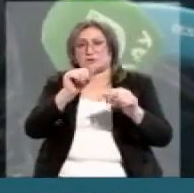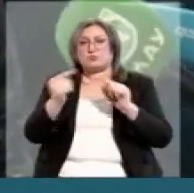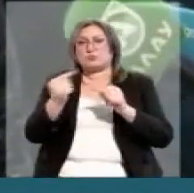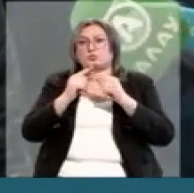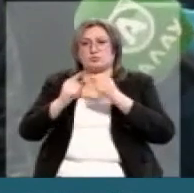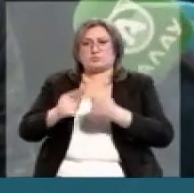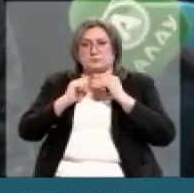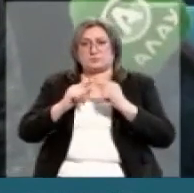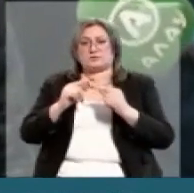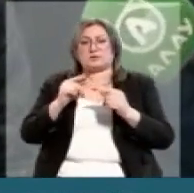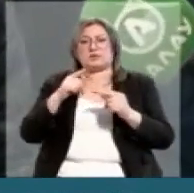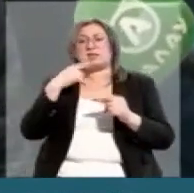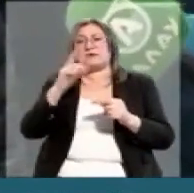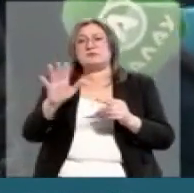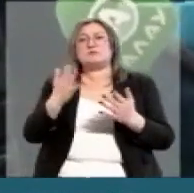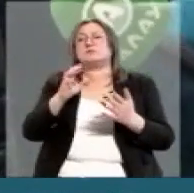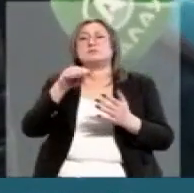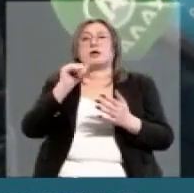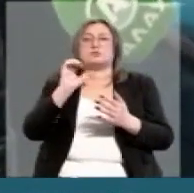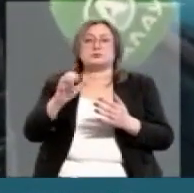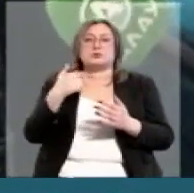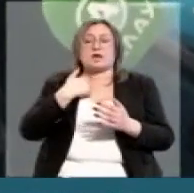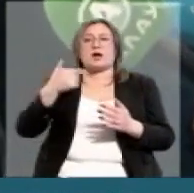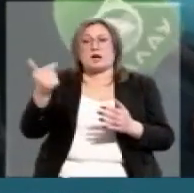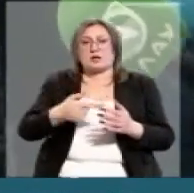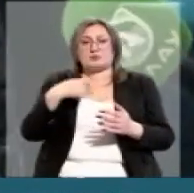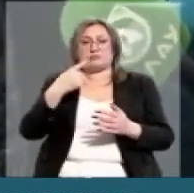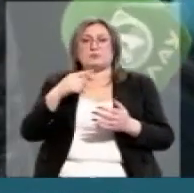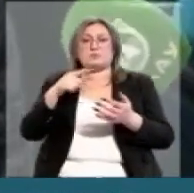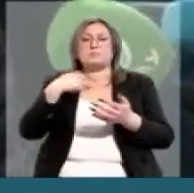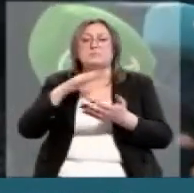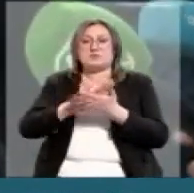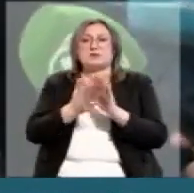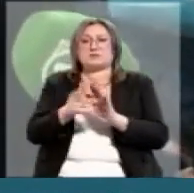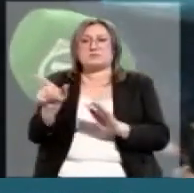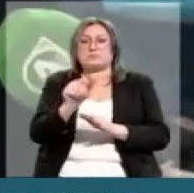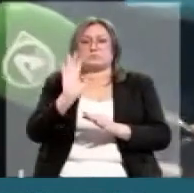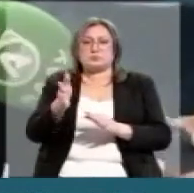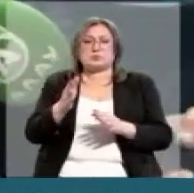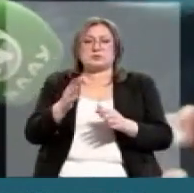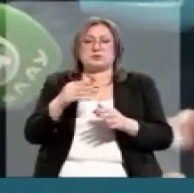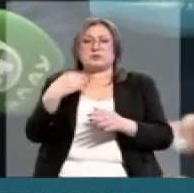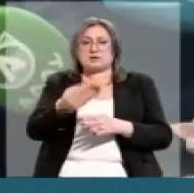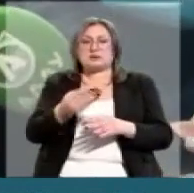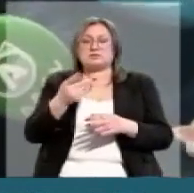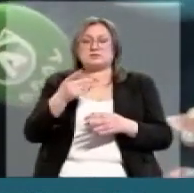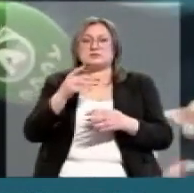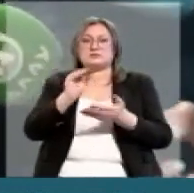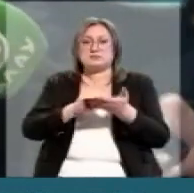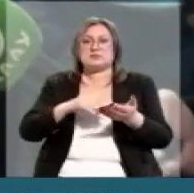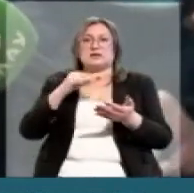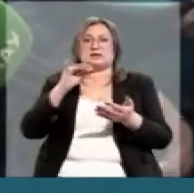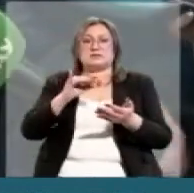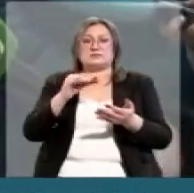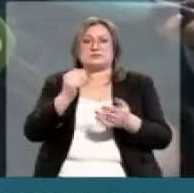навстречу пойдем, не говоря о статусе. Я гарантирую, что с вами заключу договор. Дайте под это документы, дайте и